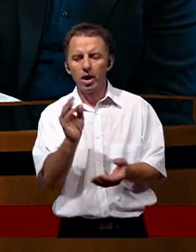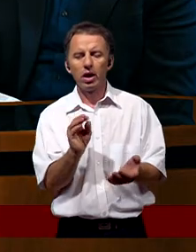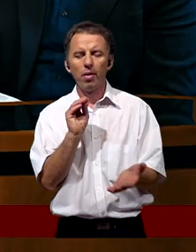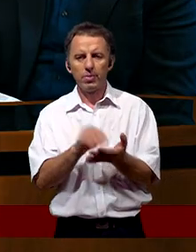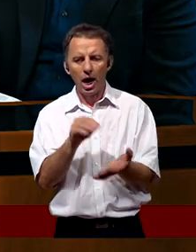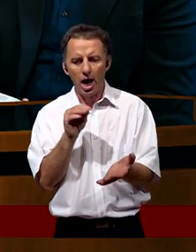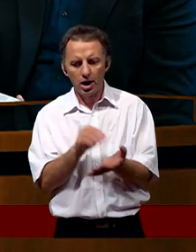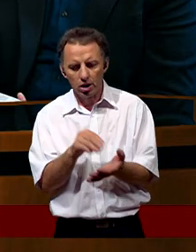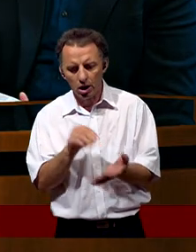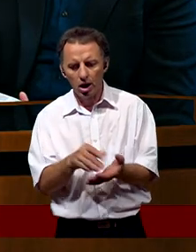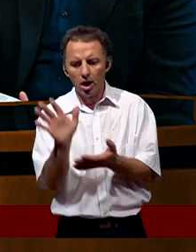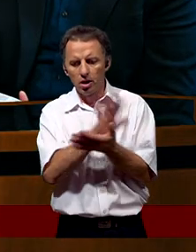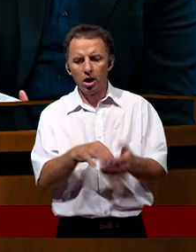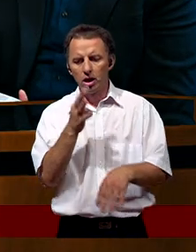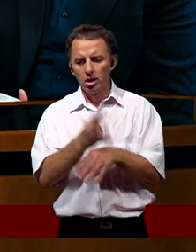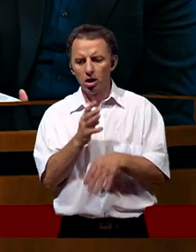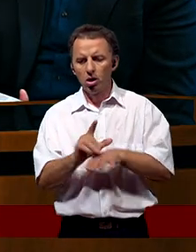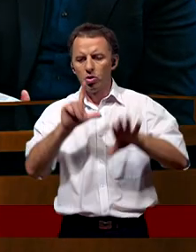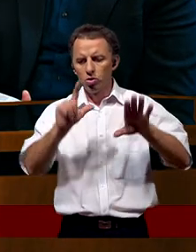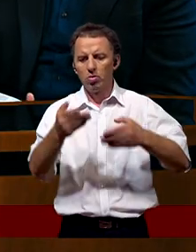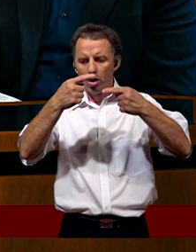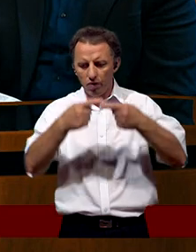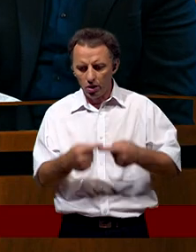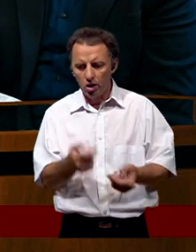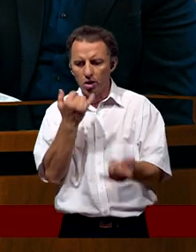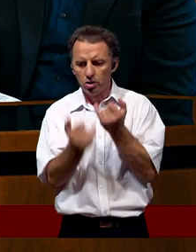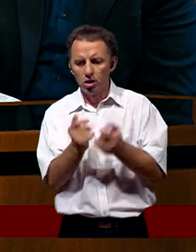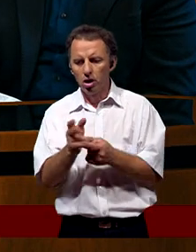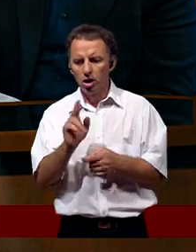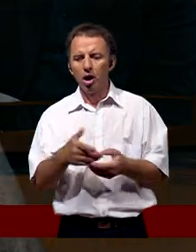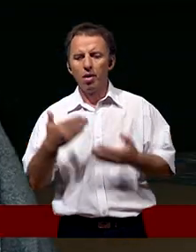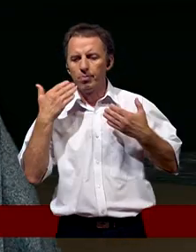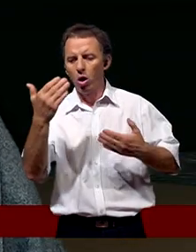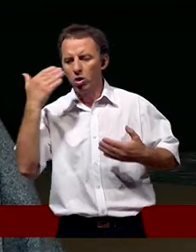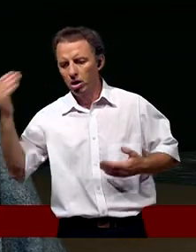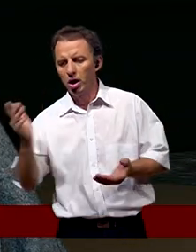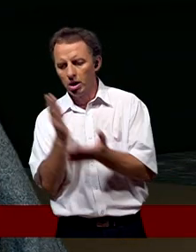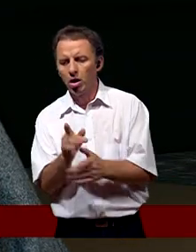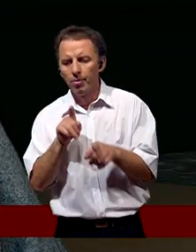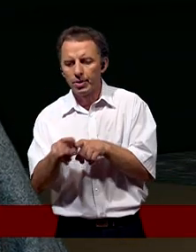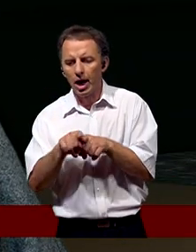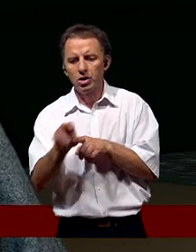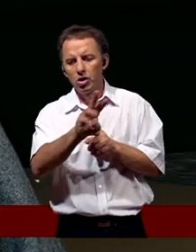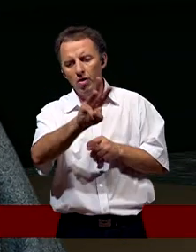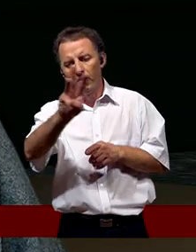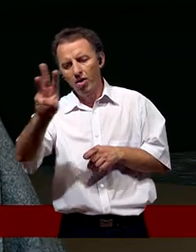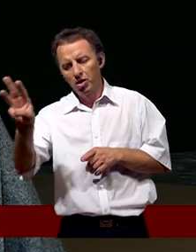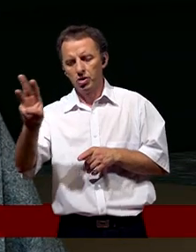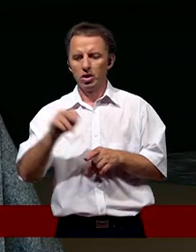bardzo praktyczny tekst 47 wersetu. A jeśli byście pozdrawiali tylko braci